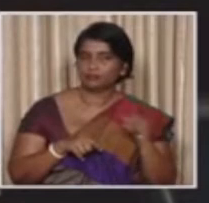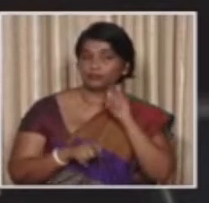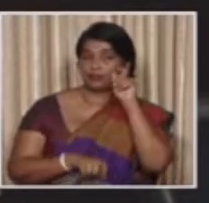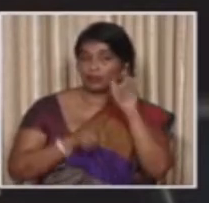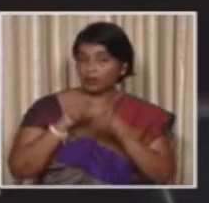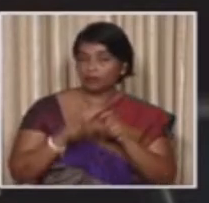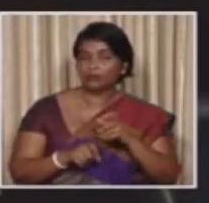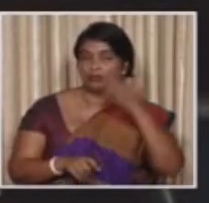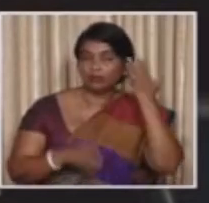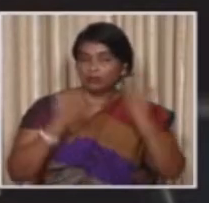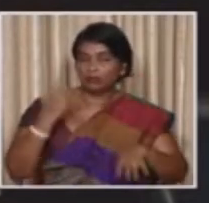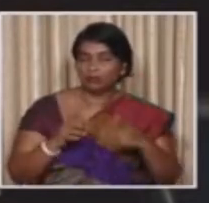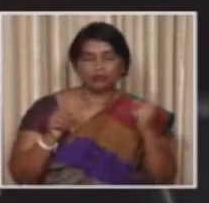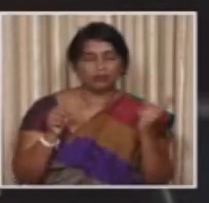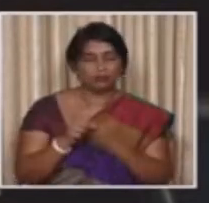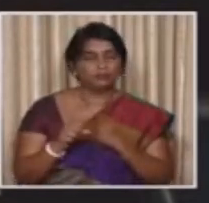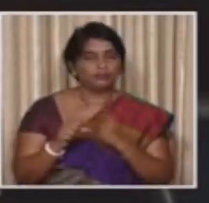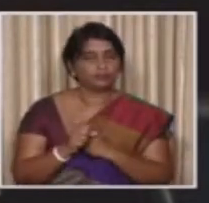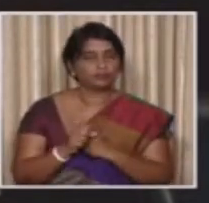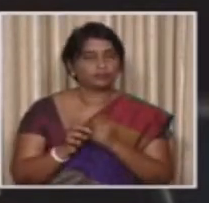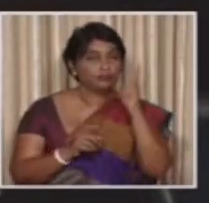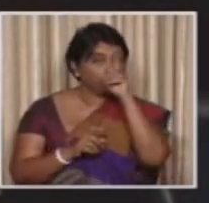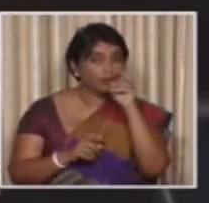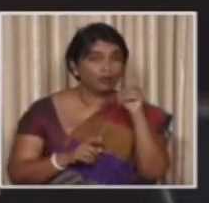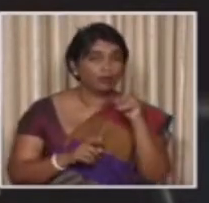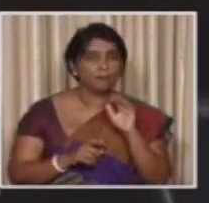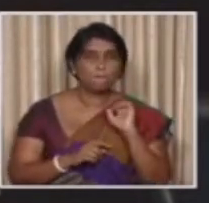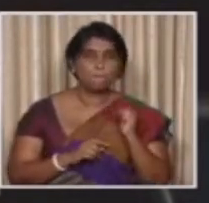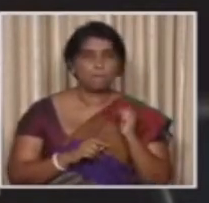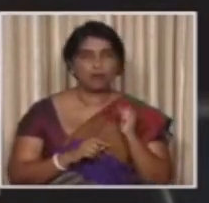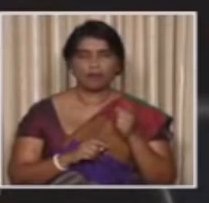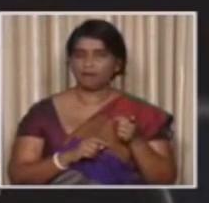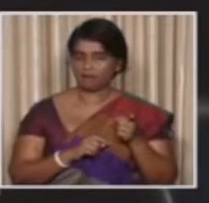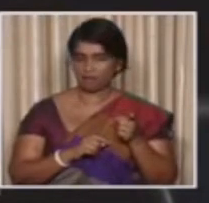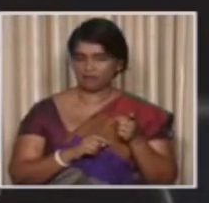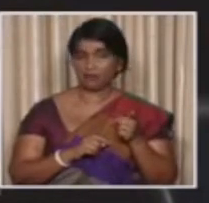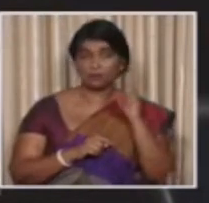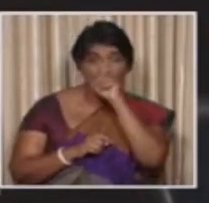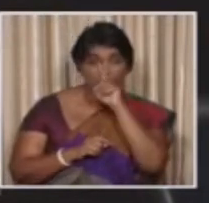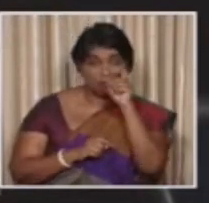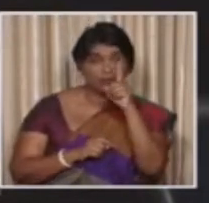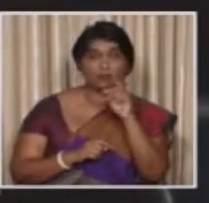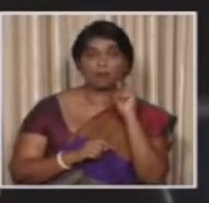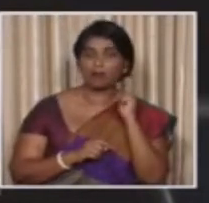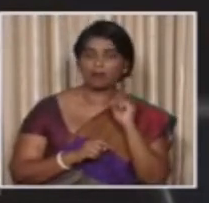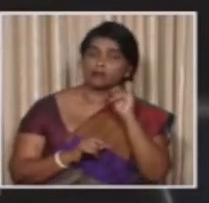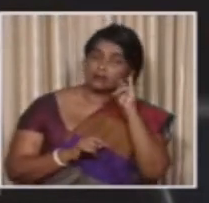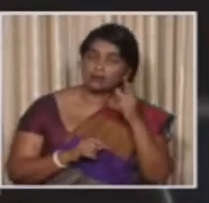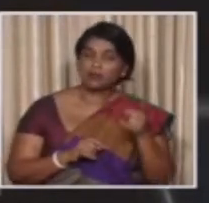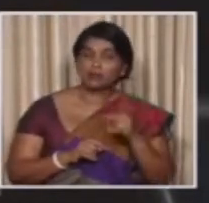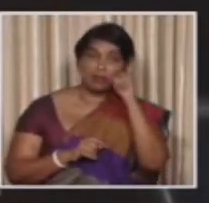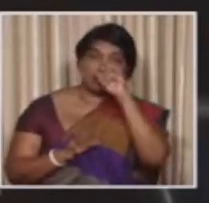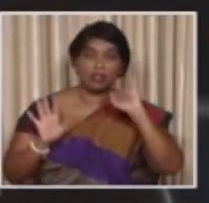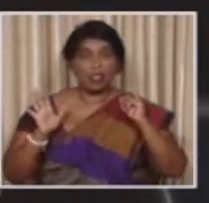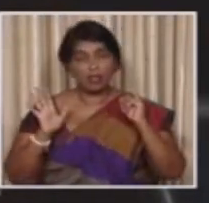මනුෂ්‍ය අපරාධී මනුෂ්‍ය ඝාතන මාසෙකට 50ක් පමණ සිද්ධ වෙනවා. මාසෙකට 50ක් සමහර දවස්වල මාසවල